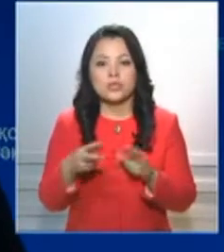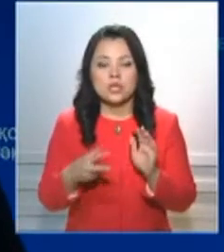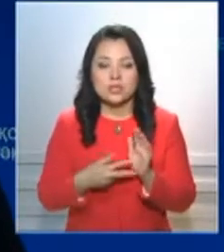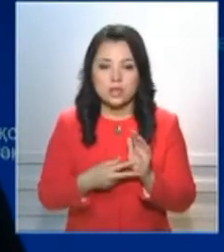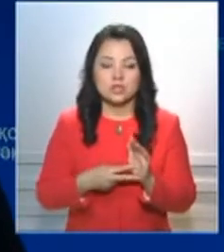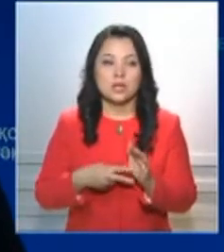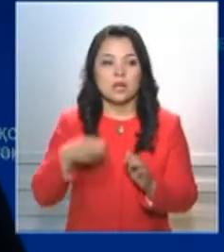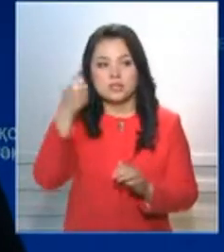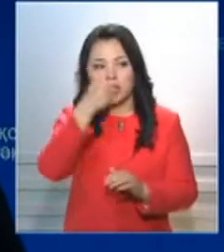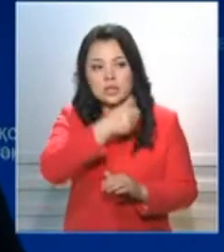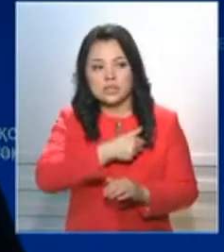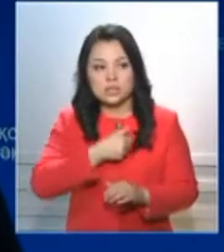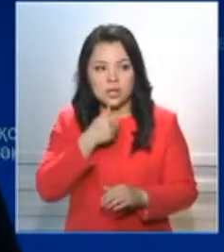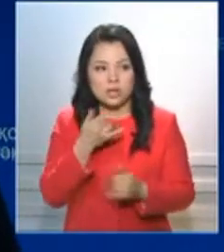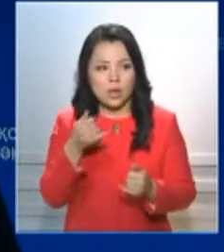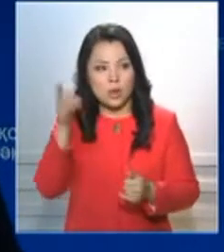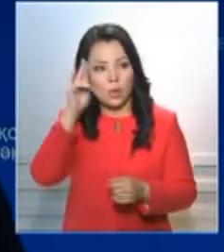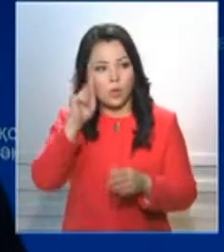балалары көшетін болса,